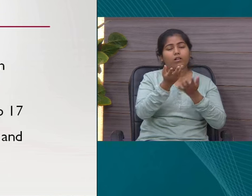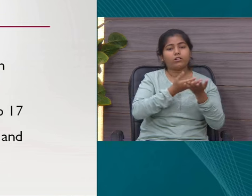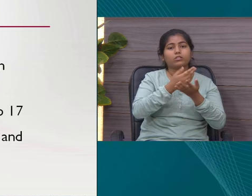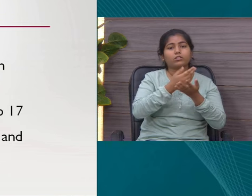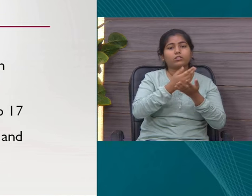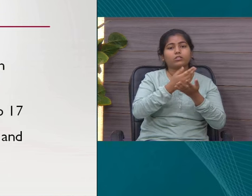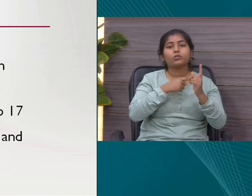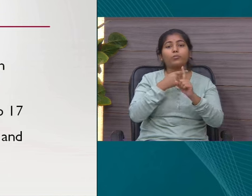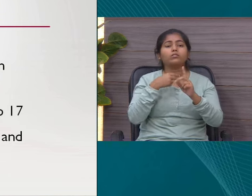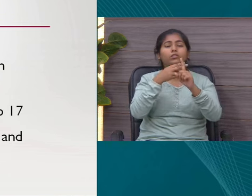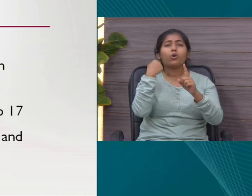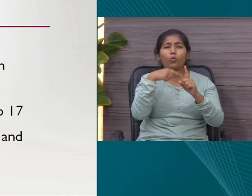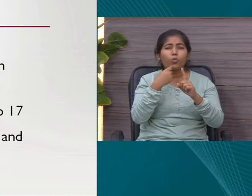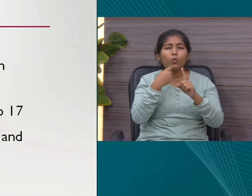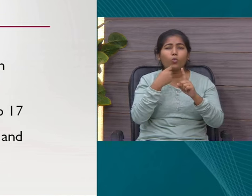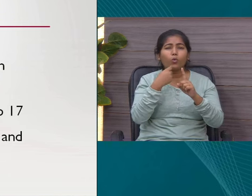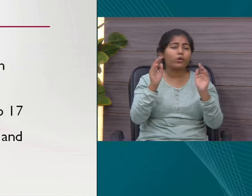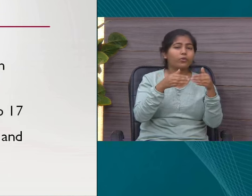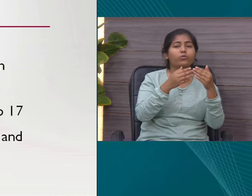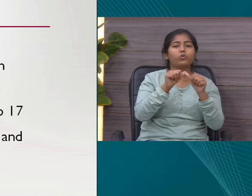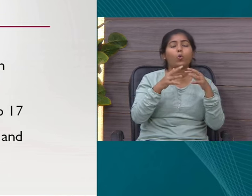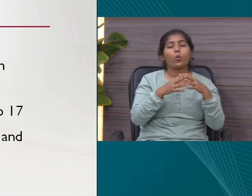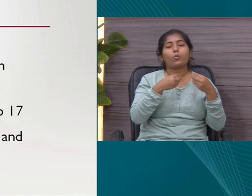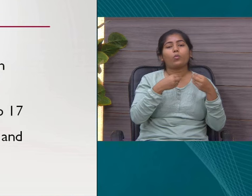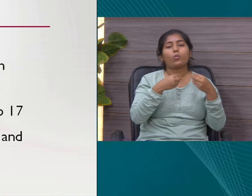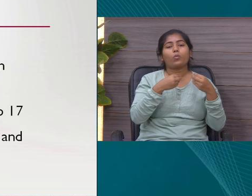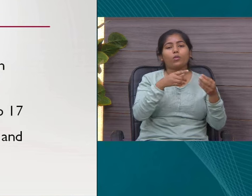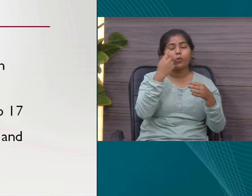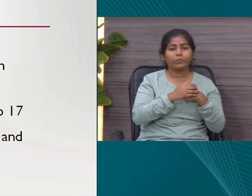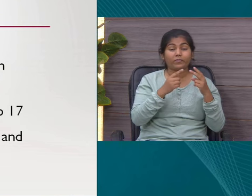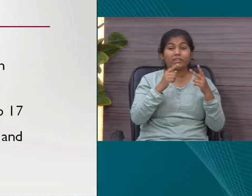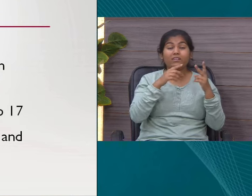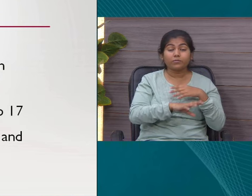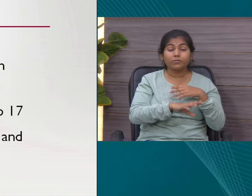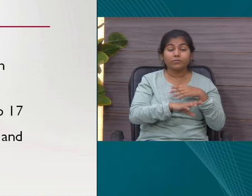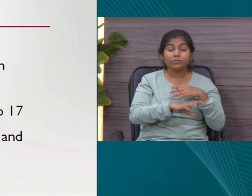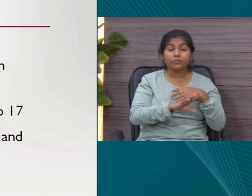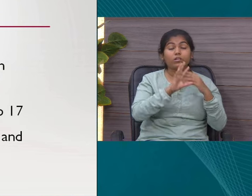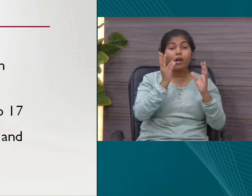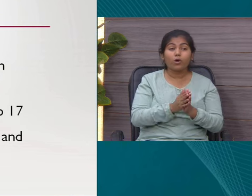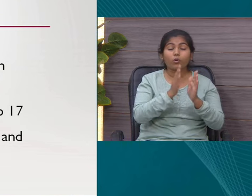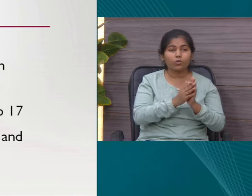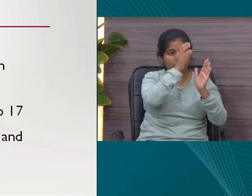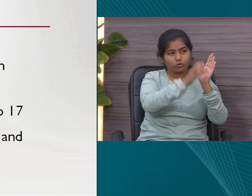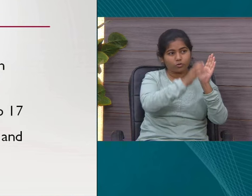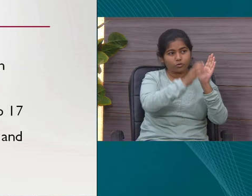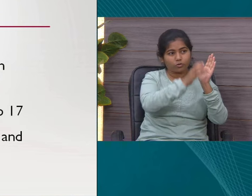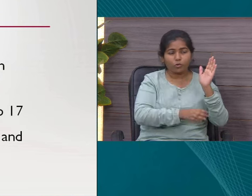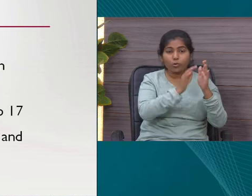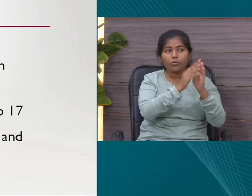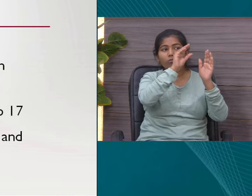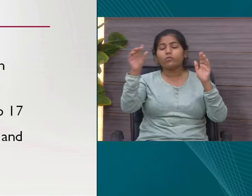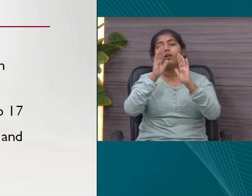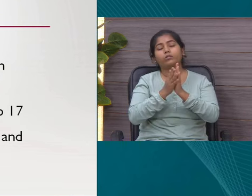गेव इट, किसने दिया वो मॉडल, किसने लॉ दिया था। सेकंड क्वेश्चन, हाउ मेनी ग्रुप्स एंड पीरियड्स आर देयर इन मॉडर्न पीरियोडिक टेबल, आपको याद हो गया होगा ये